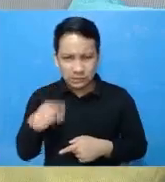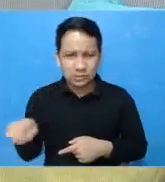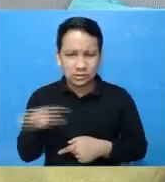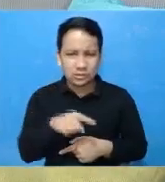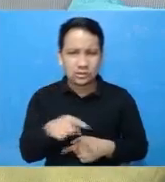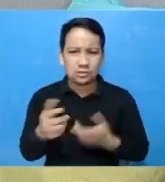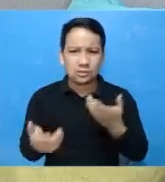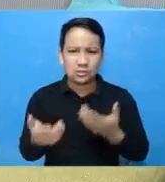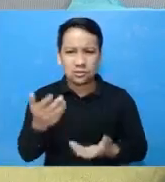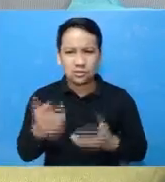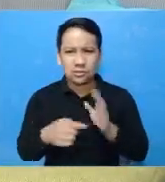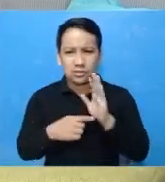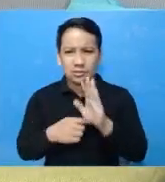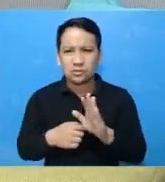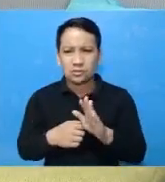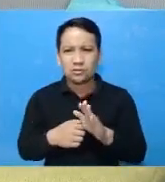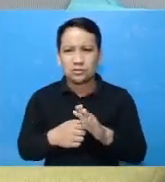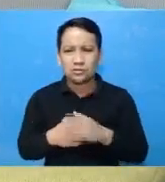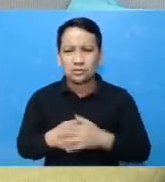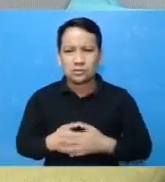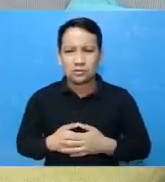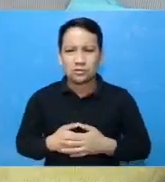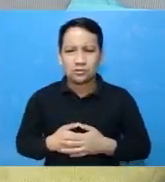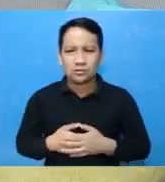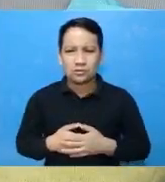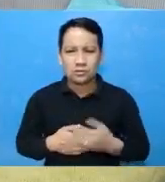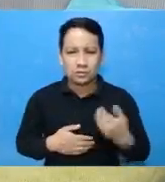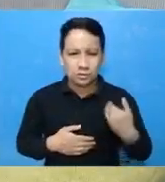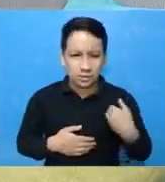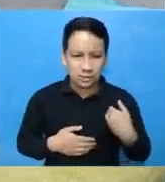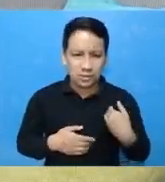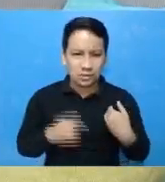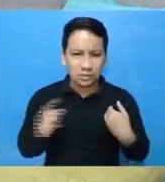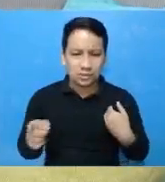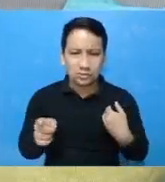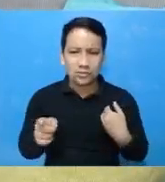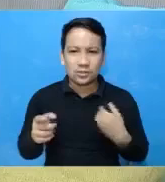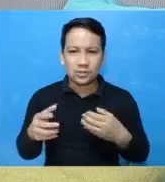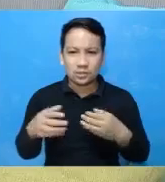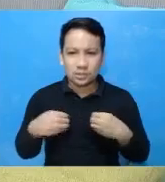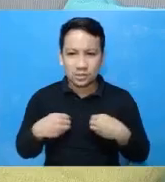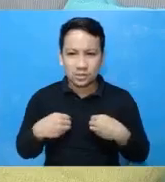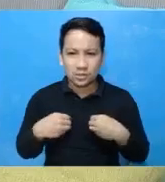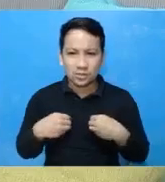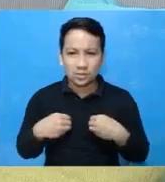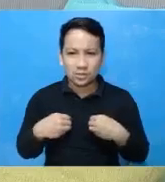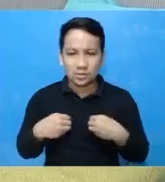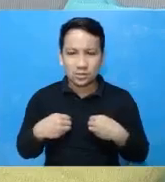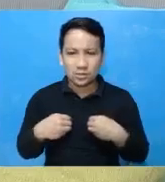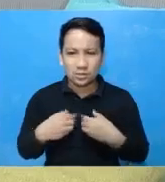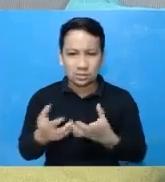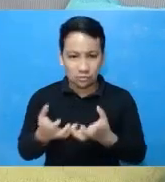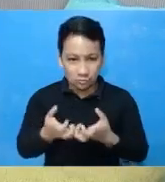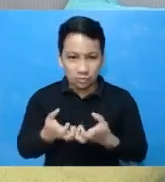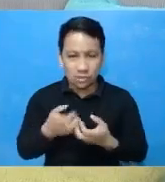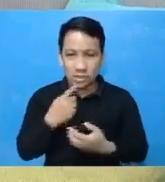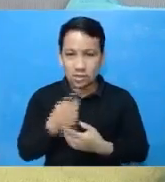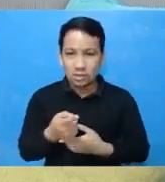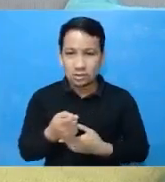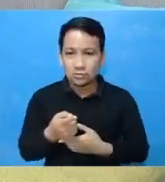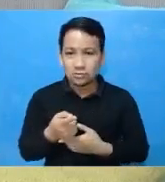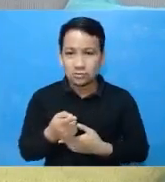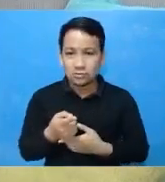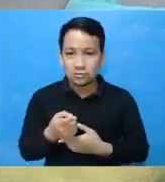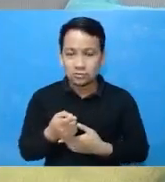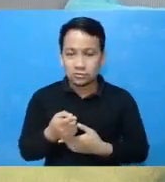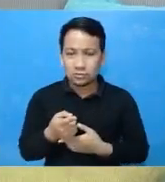makasagap ka ng virus at maiuwi mo rin sa pamilya mo, napakataas po. Oo. I mean, it's unfortunate that happened, pero huwag naman nating husgahan na sinadya